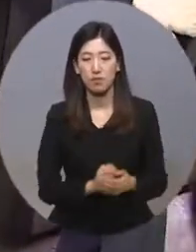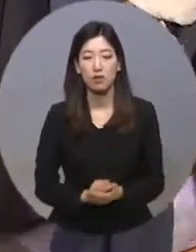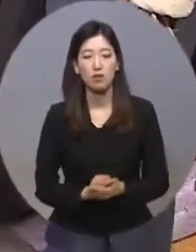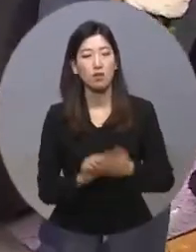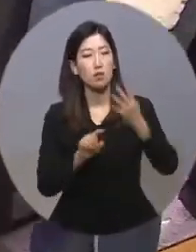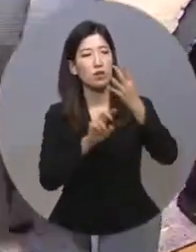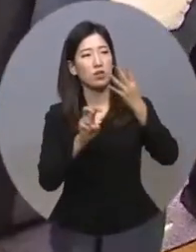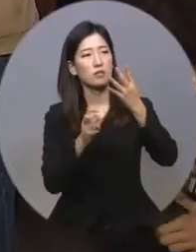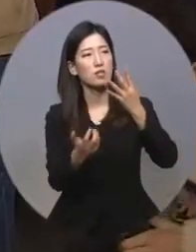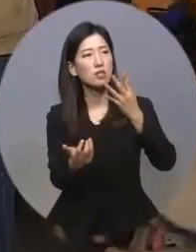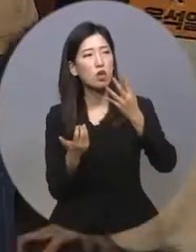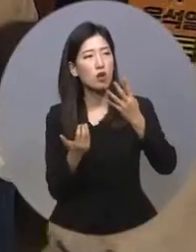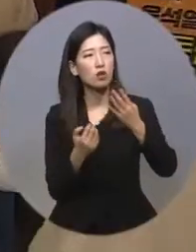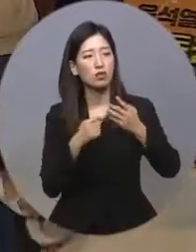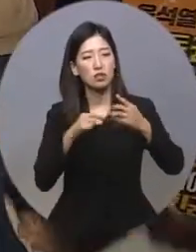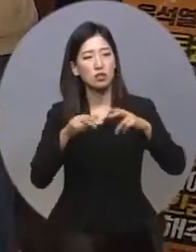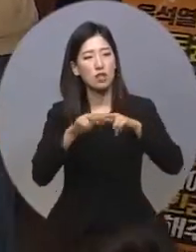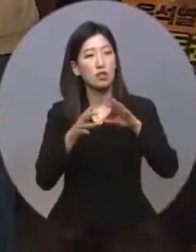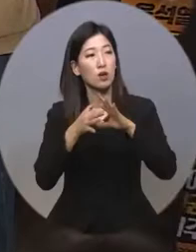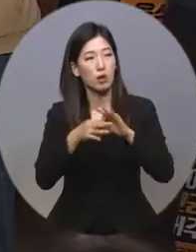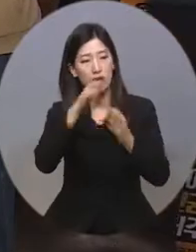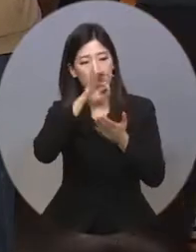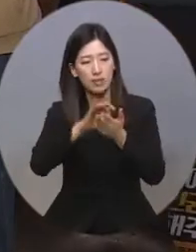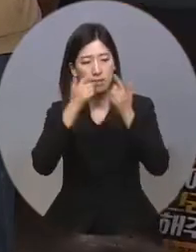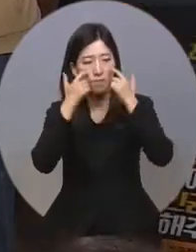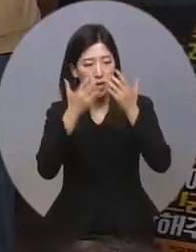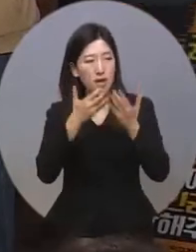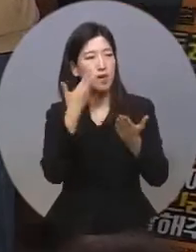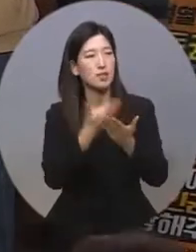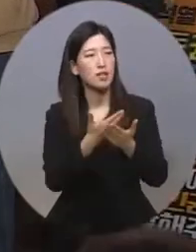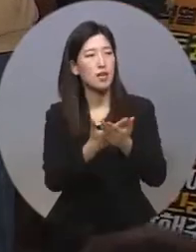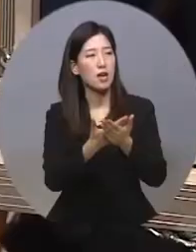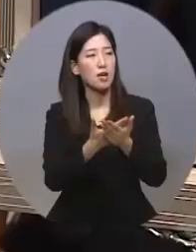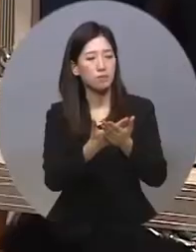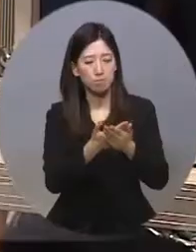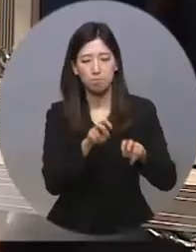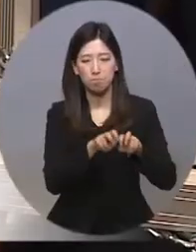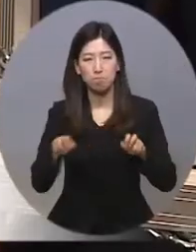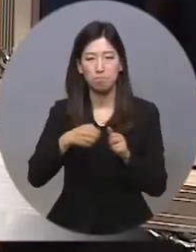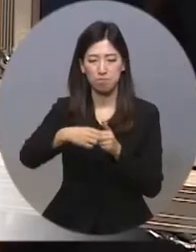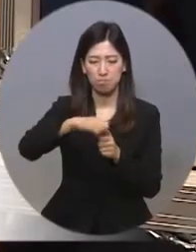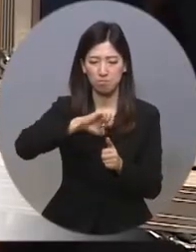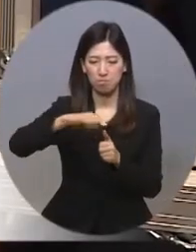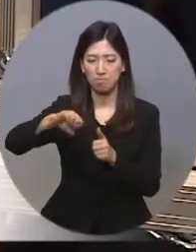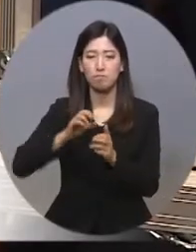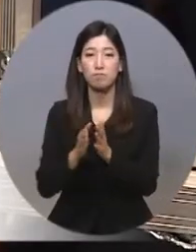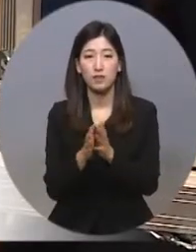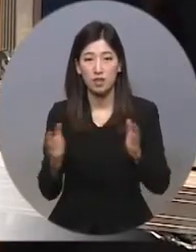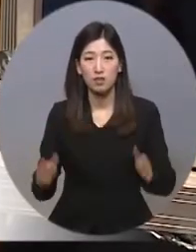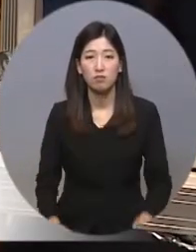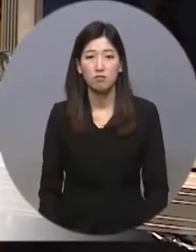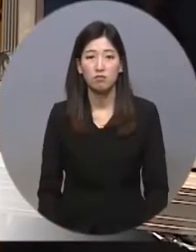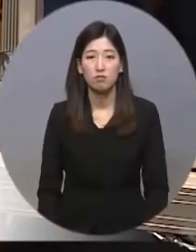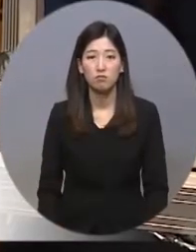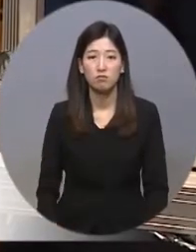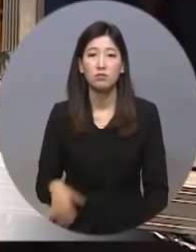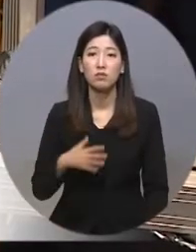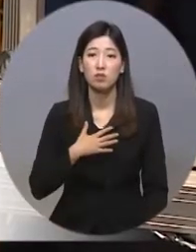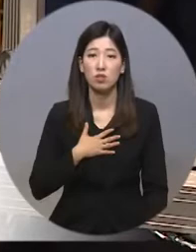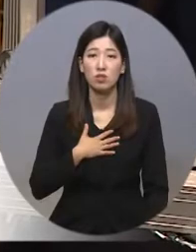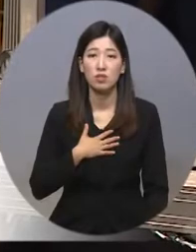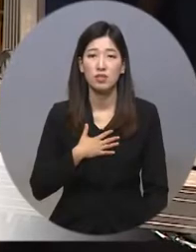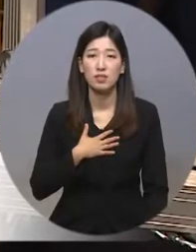있는 답변을 촉구하는 릴레이 삭발투쟁을 시작했습니다. 저희의 21년 애칩은